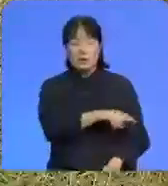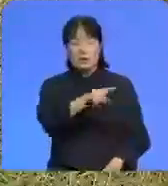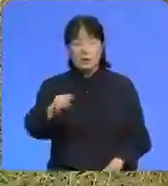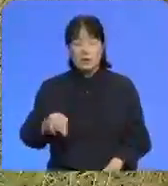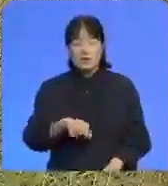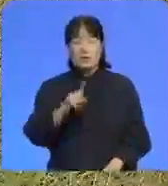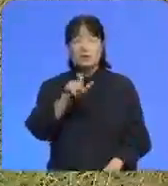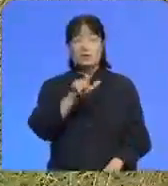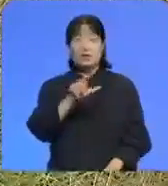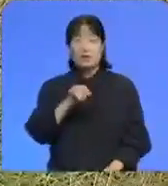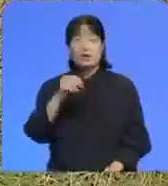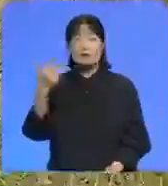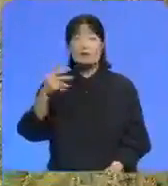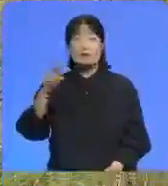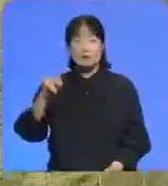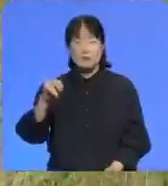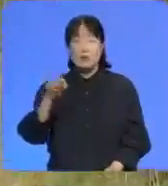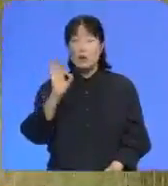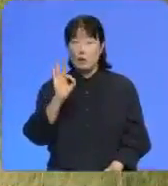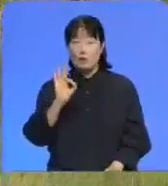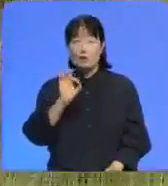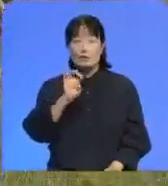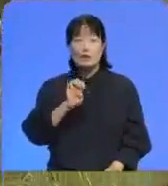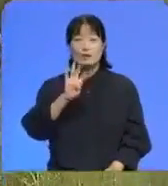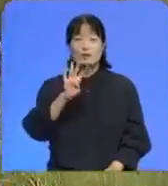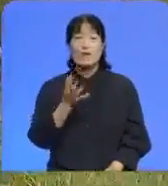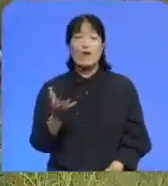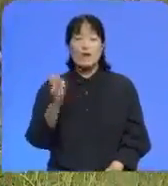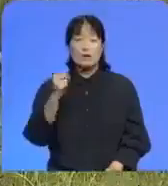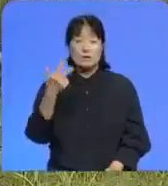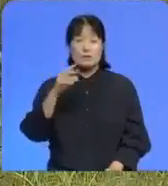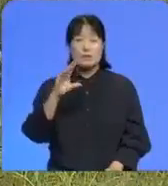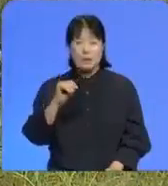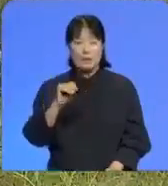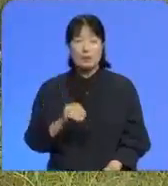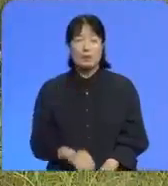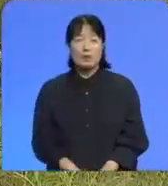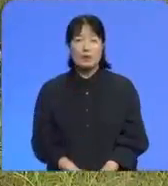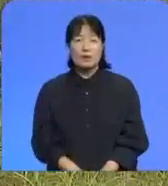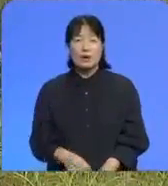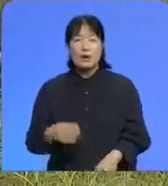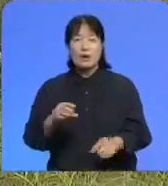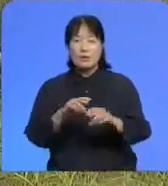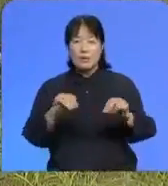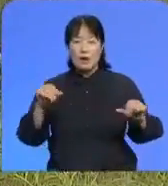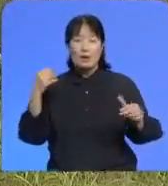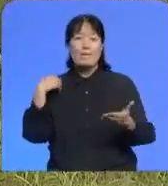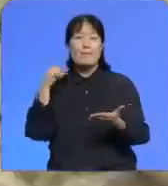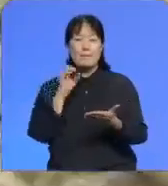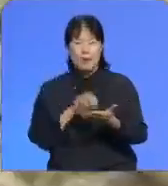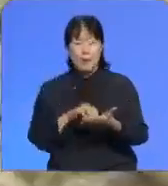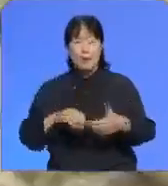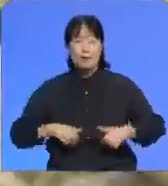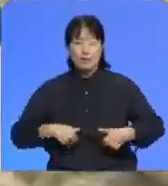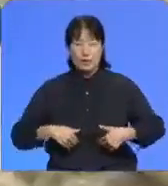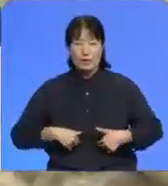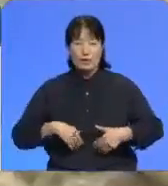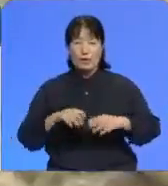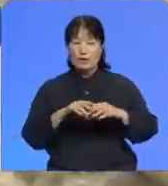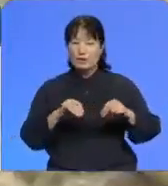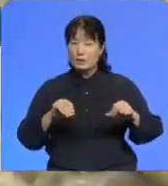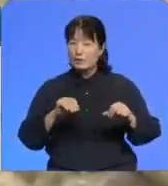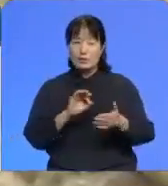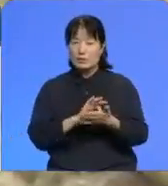7천여 제곱미터, 매각 대금은 44억 7천여만 원입니다. 제자리로 돌아와야 된다고 생각합니다. 그것을 사용을 안